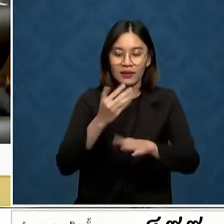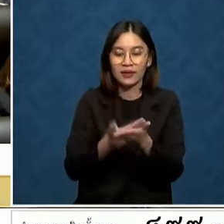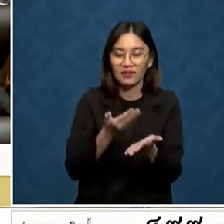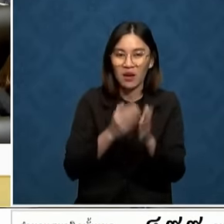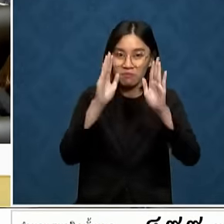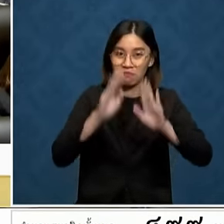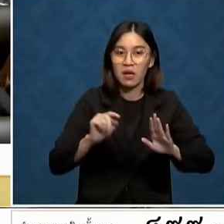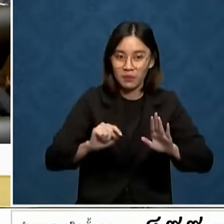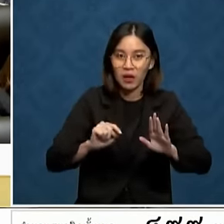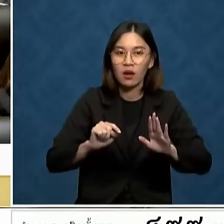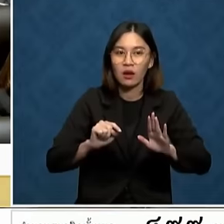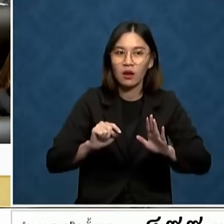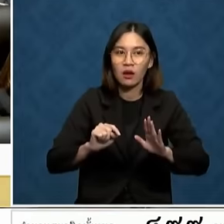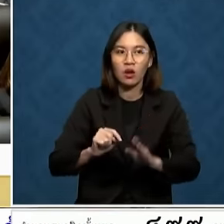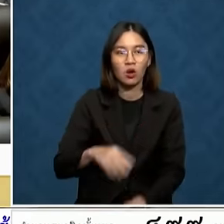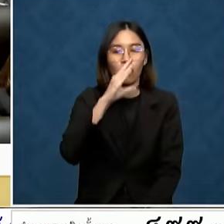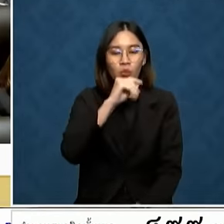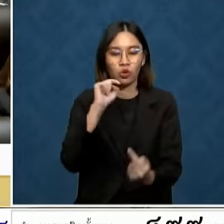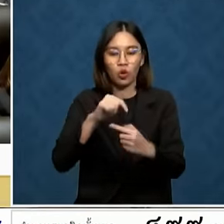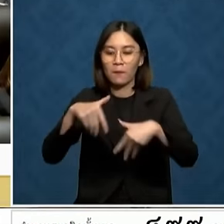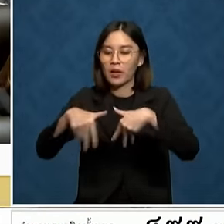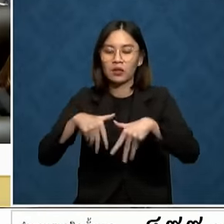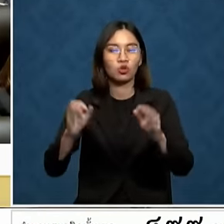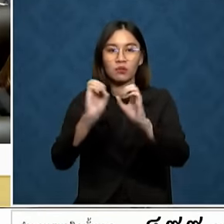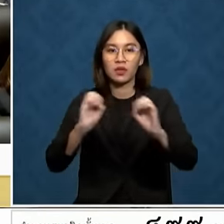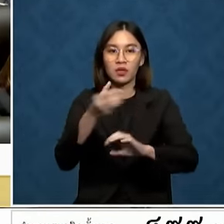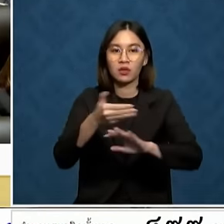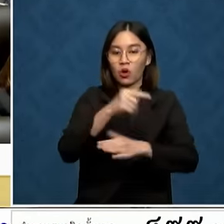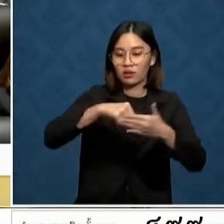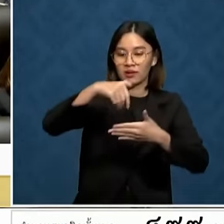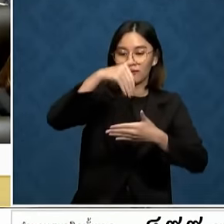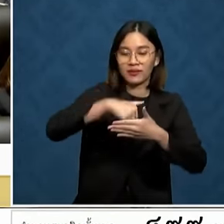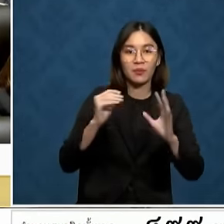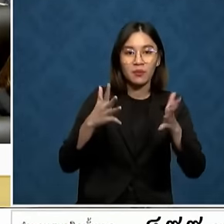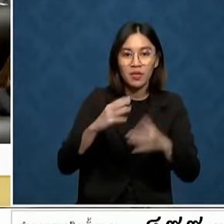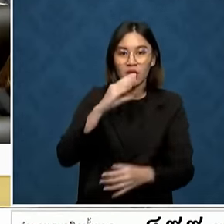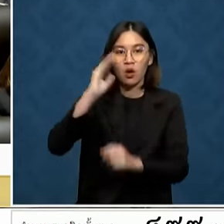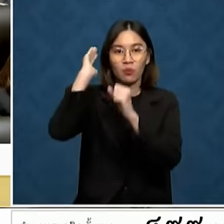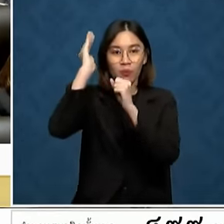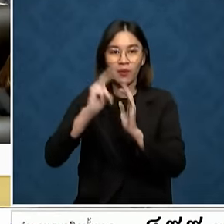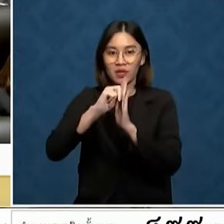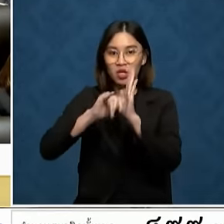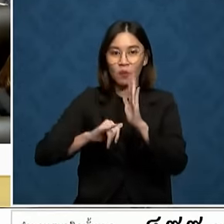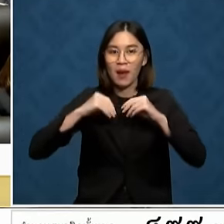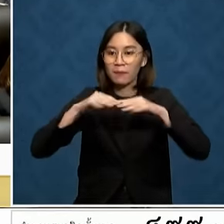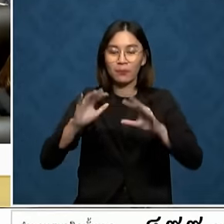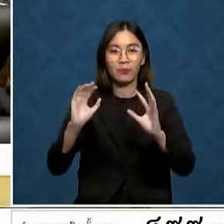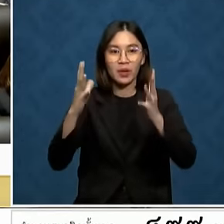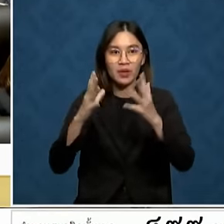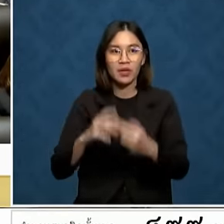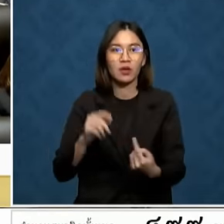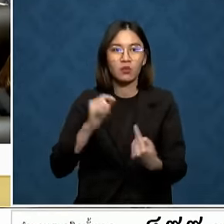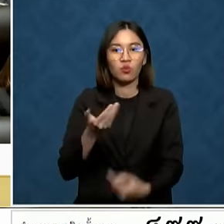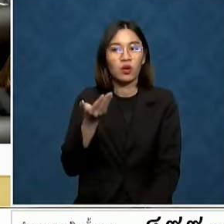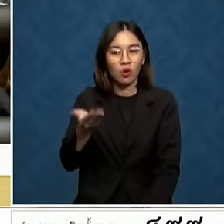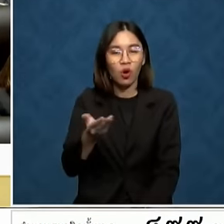กแบบนี้เป็นส่ททานไมเคยพูกประชาชนไ้ก่อนกเลอกตั้งไมไดพูกัสภาวัทแหลงนโบายไม่แ้กทพดกสภาในวัน